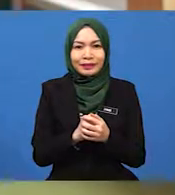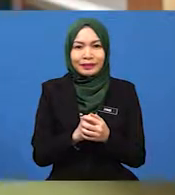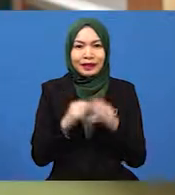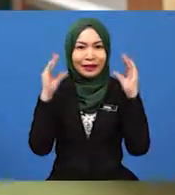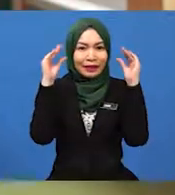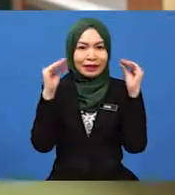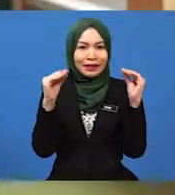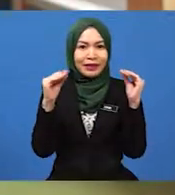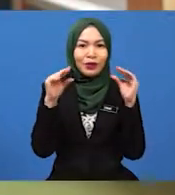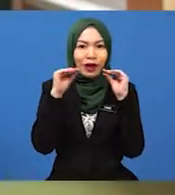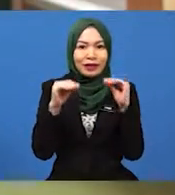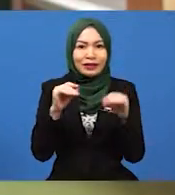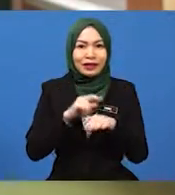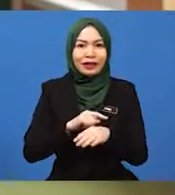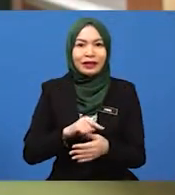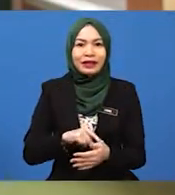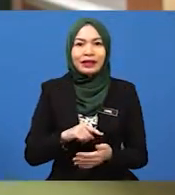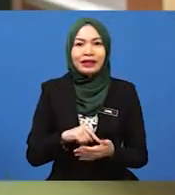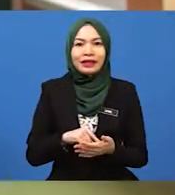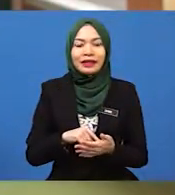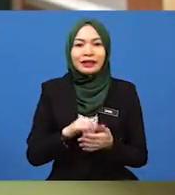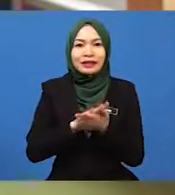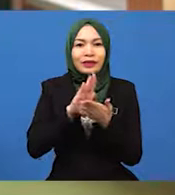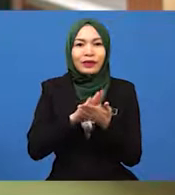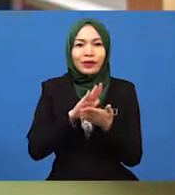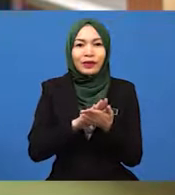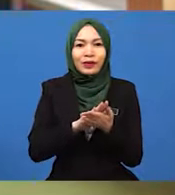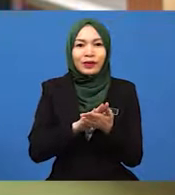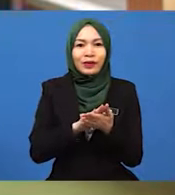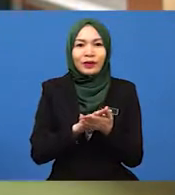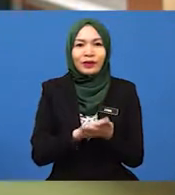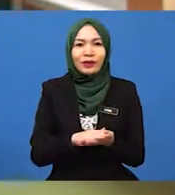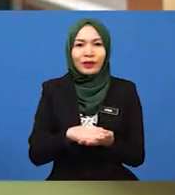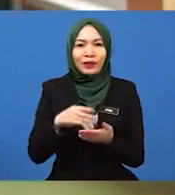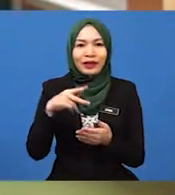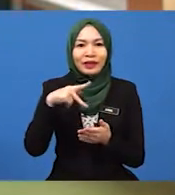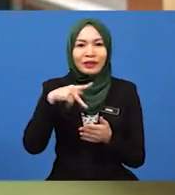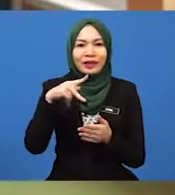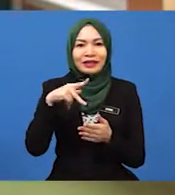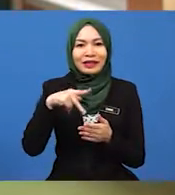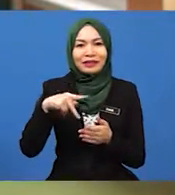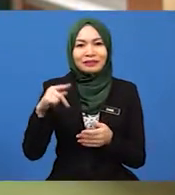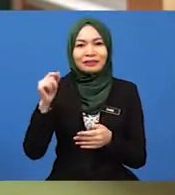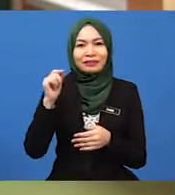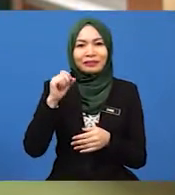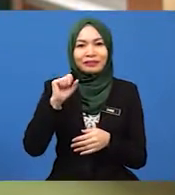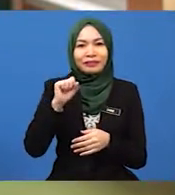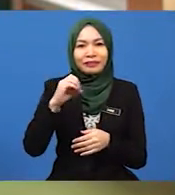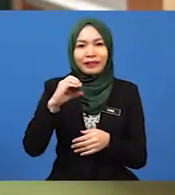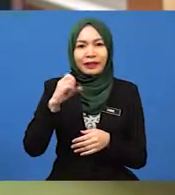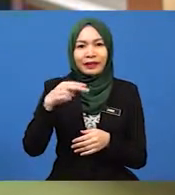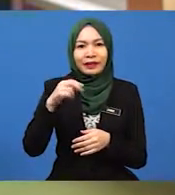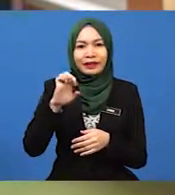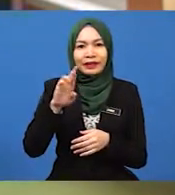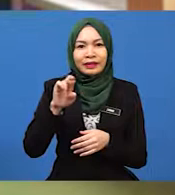Cikgu mengajar di Sekolah Kebangsaan Sri Ceras, Kuala Lumpur. Cikgu